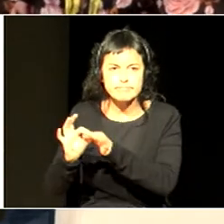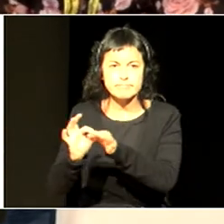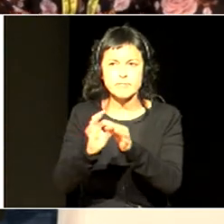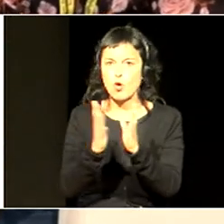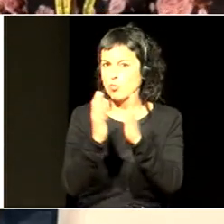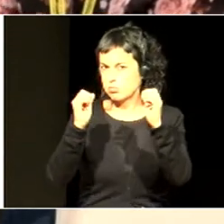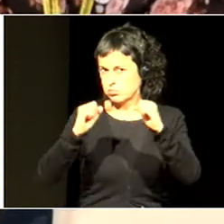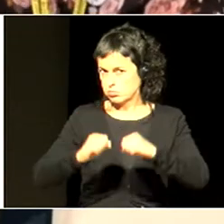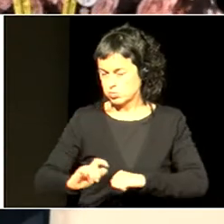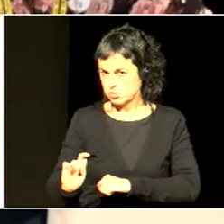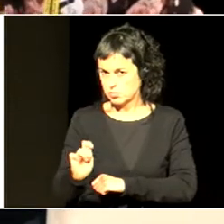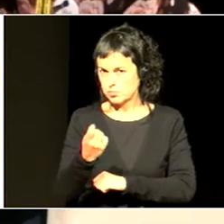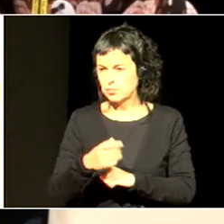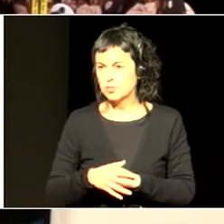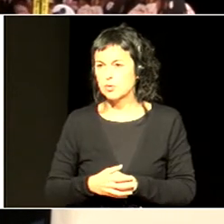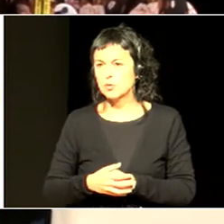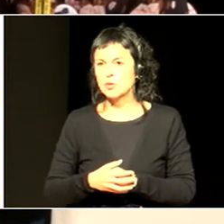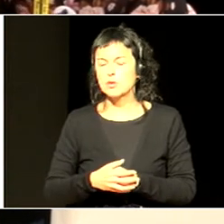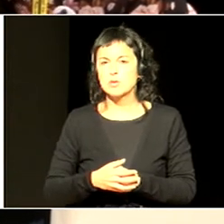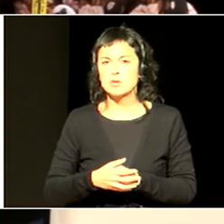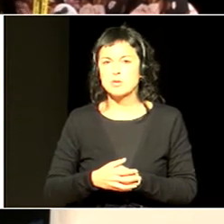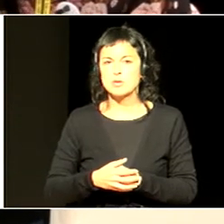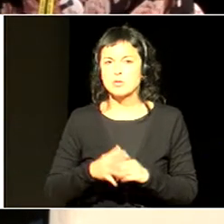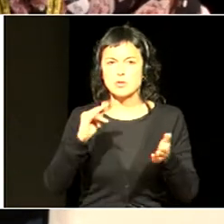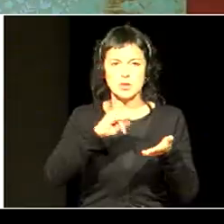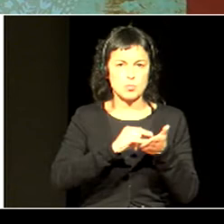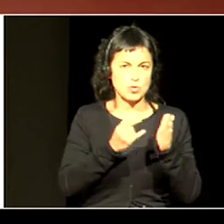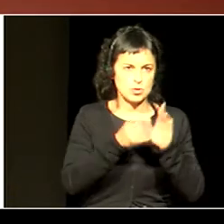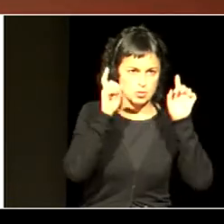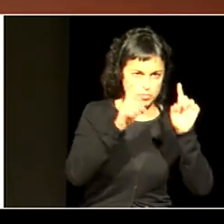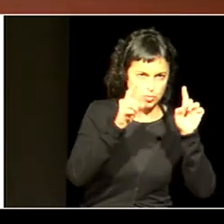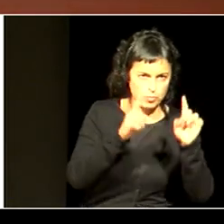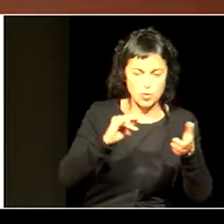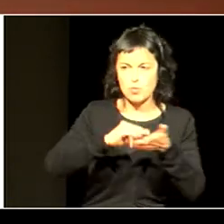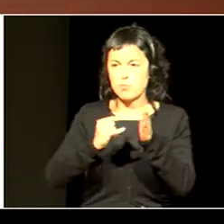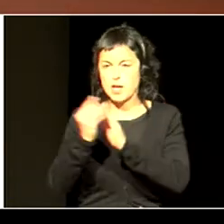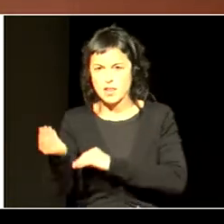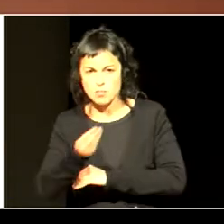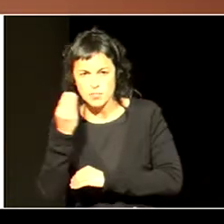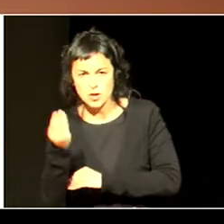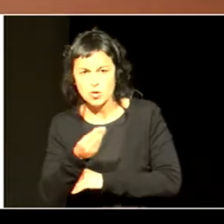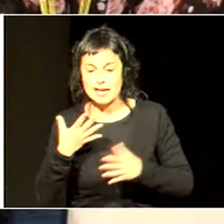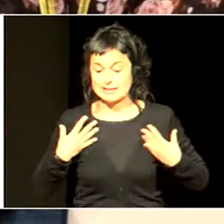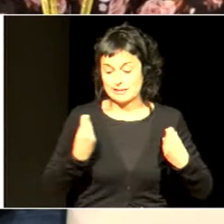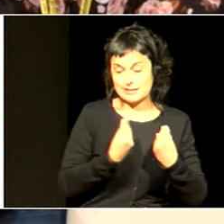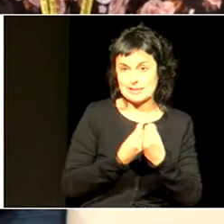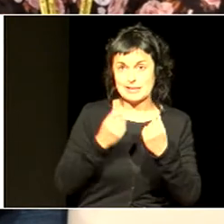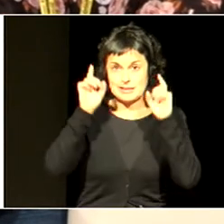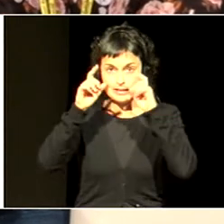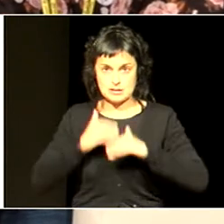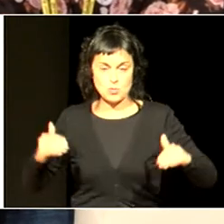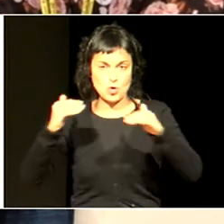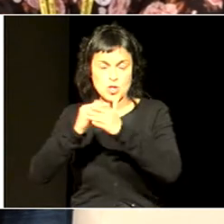proiektu estrategikoa, zentroko hezkuntza proiektua, hobetzeko plana, eta elkarbizitza eta hezkidetza proiektua